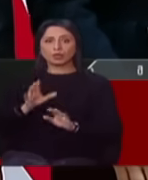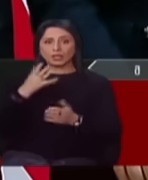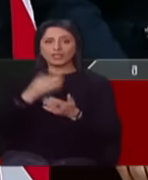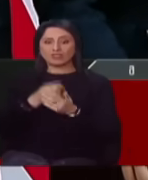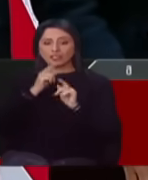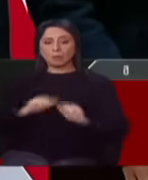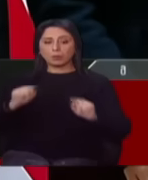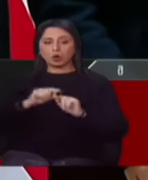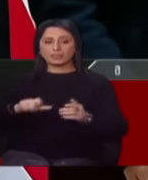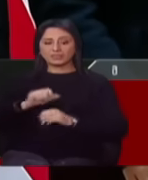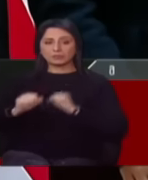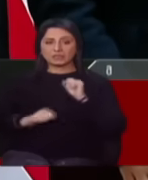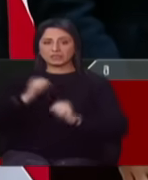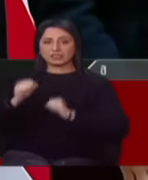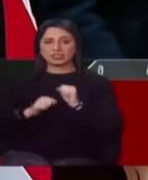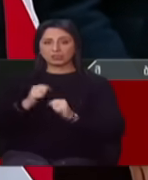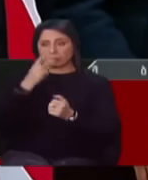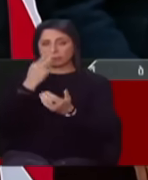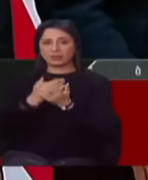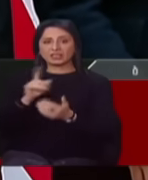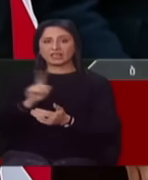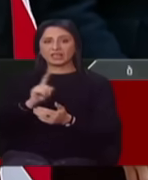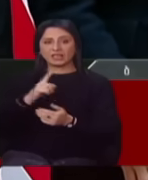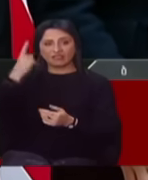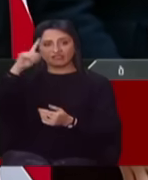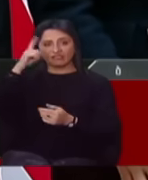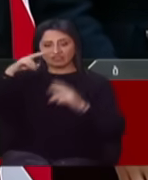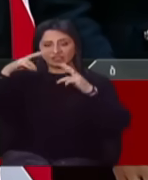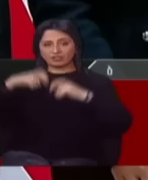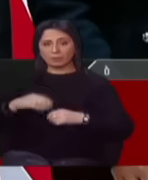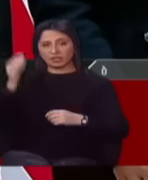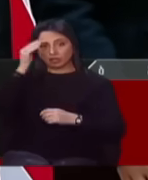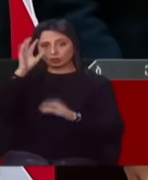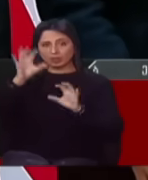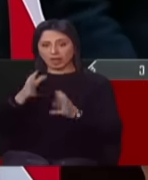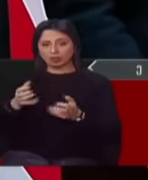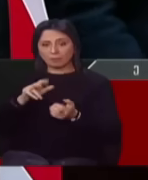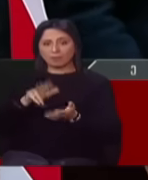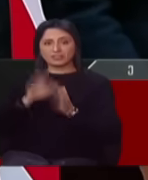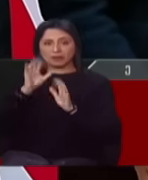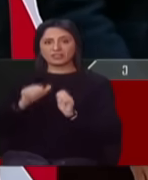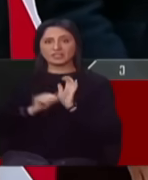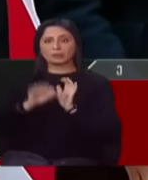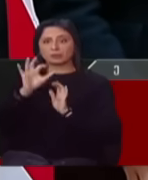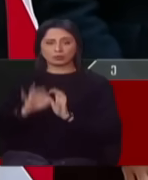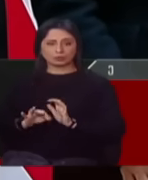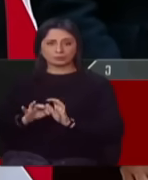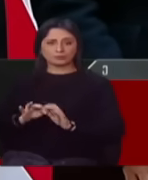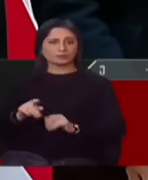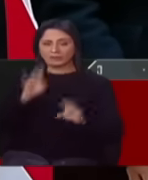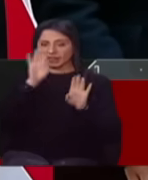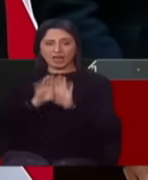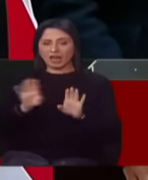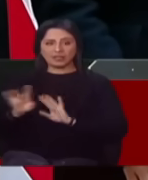თავის პროპაგანდისტული გზებით ცდილობენ წარმოაჩინონ რაღაცა ფეიკ კვლევებით, რომ თითქოს კანონის მიღებას ხარს უჭერს 60%, არ გავს